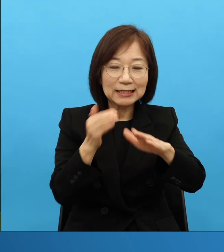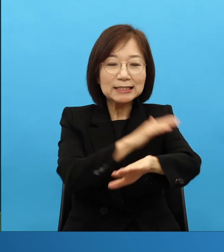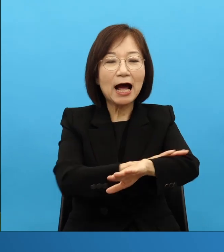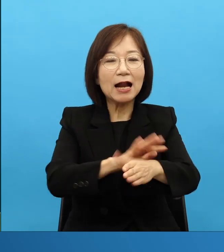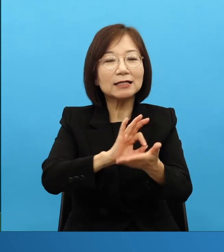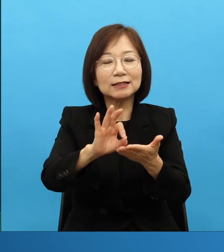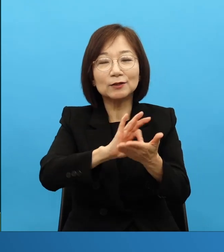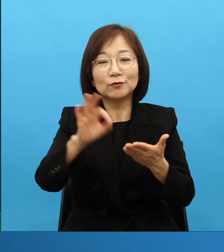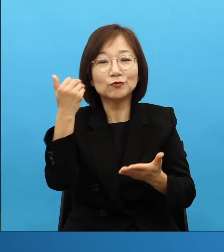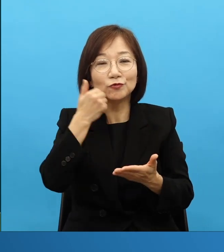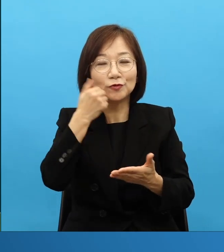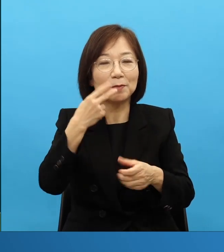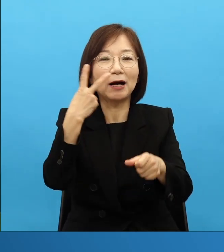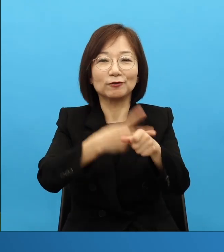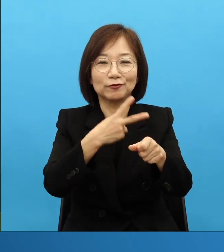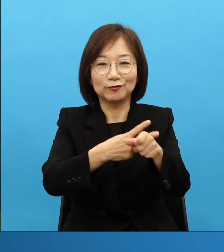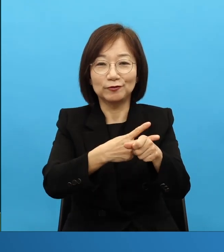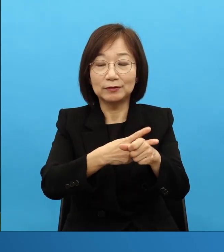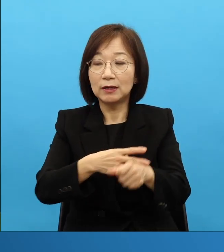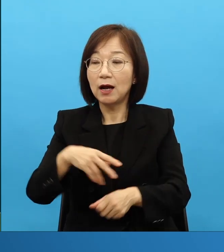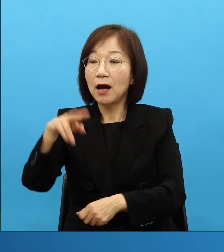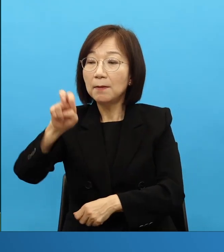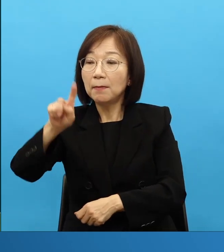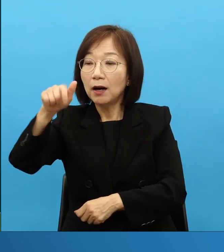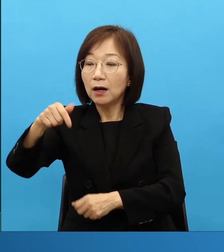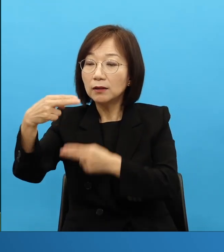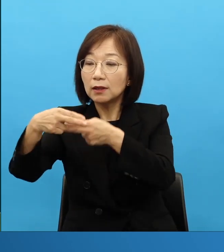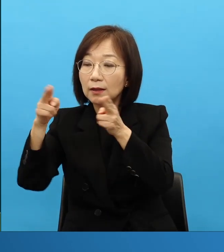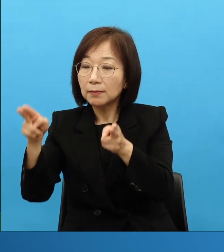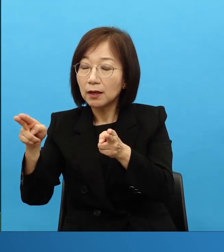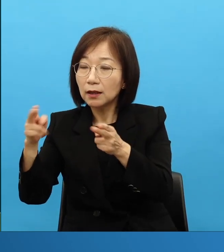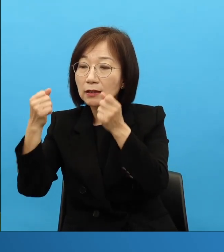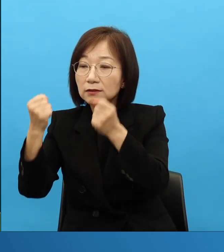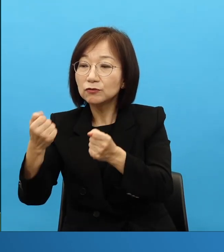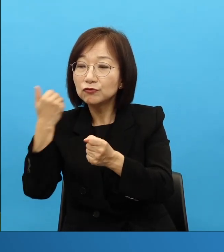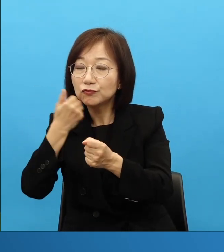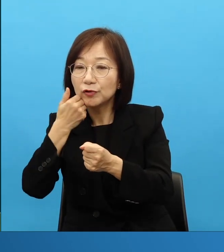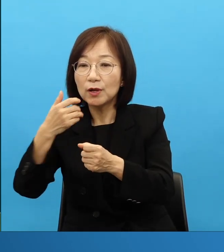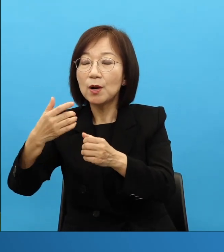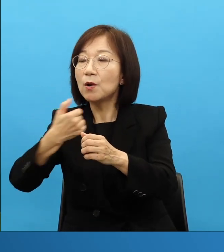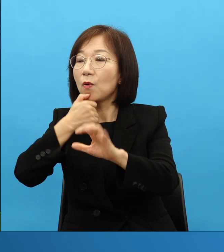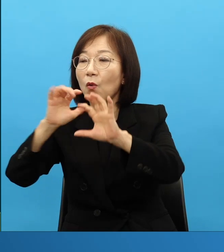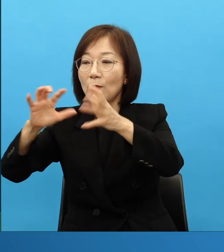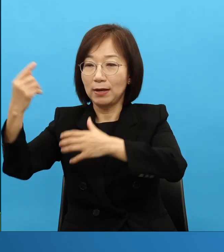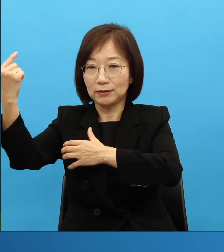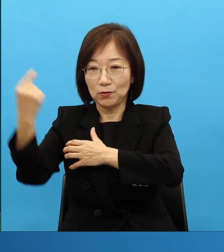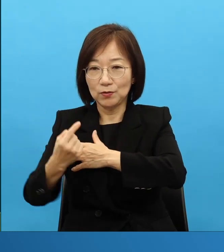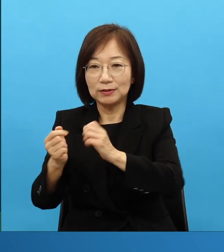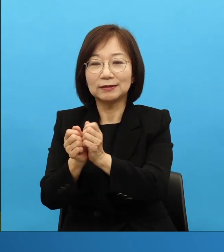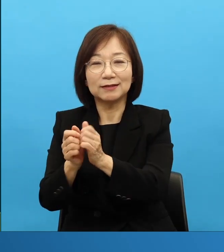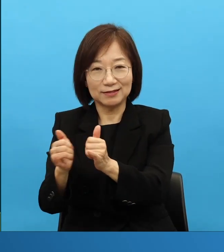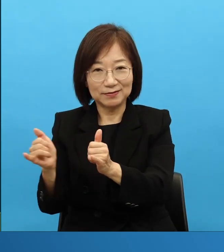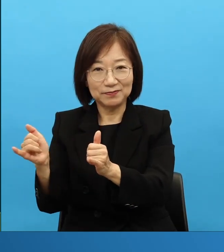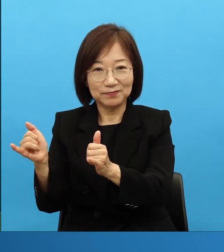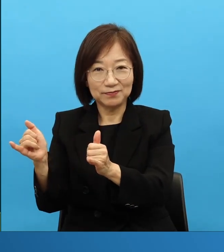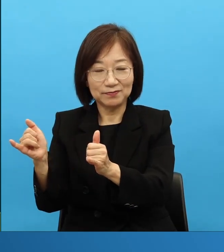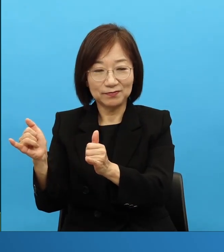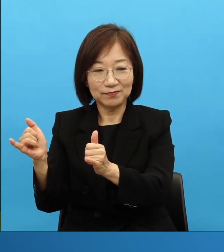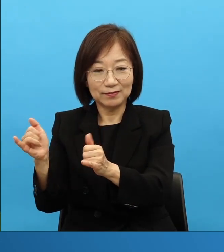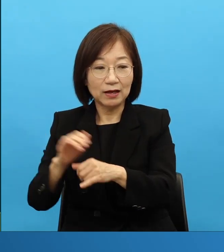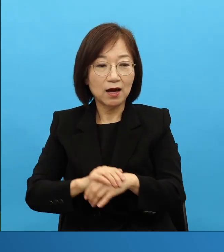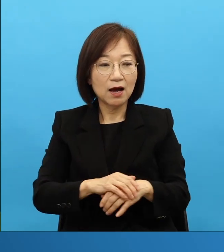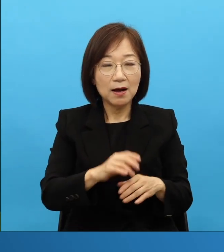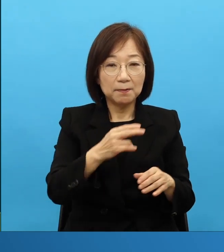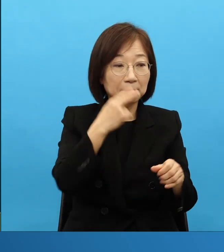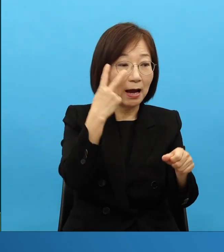있었냐? 로마에서 온 나그네. Who was there? The travelers from Rome. 나중에 바울이 인생 결정적인 순간에 브리스가 부부를